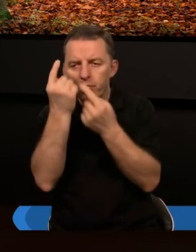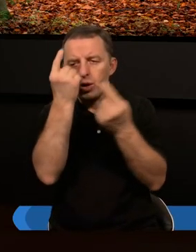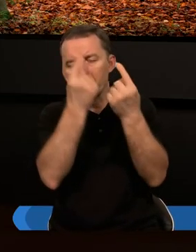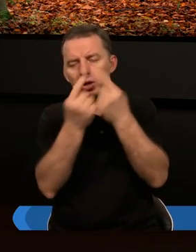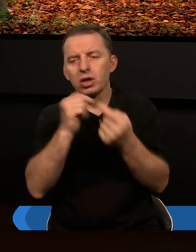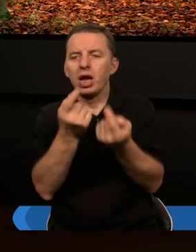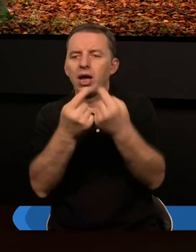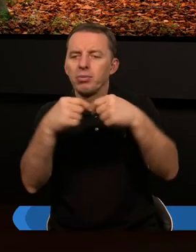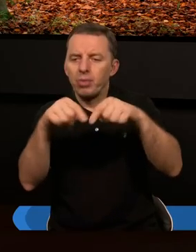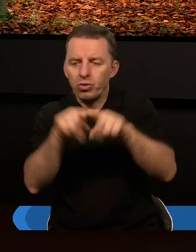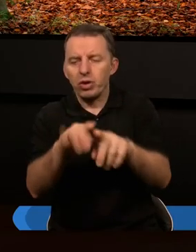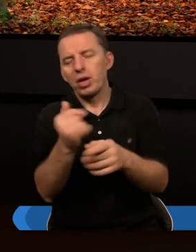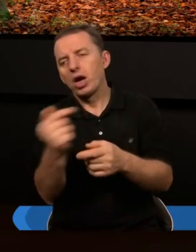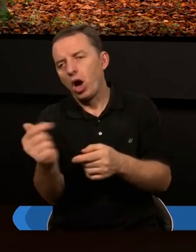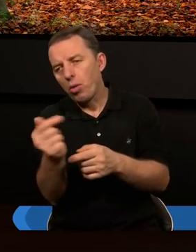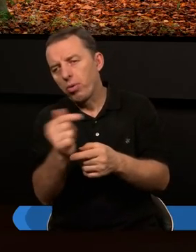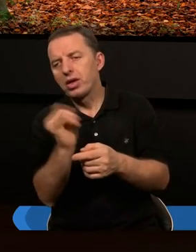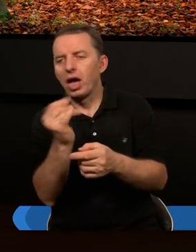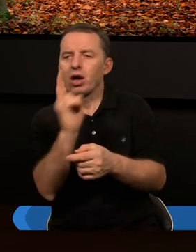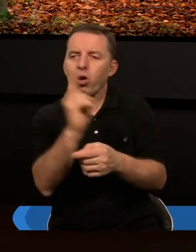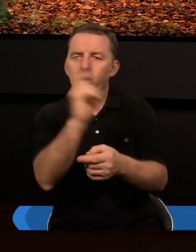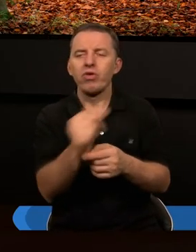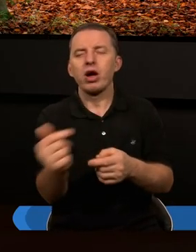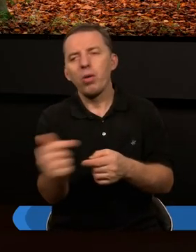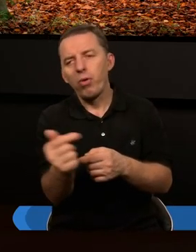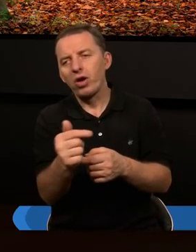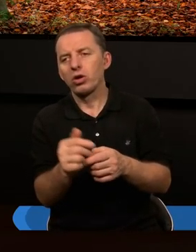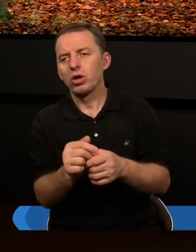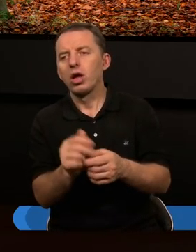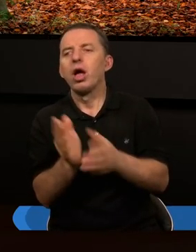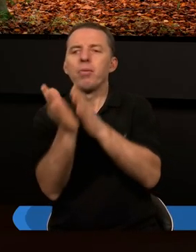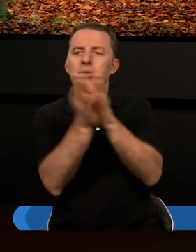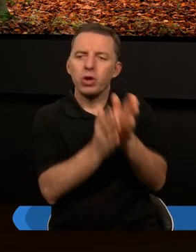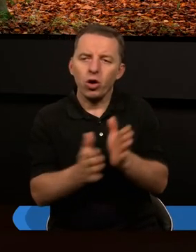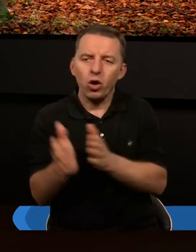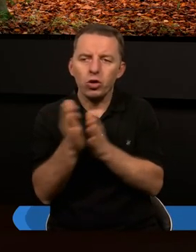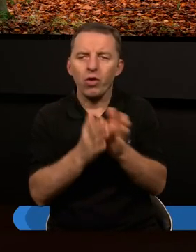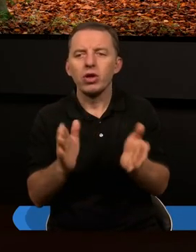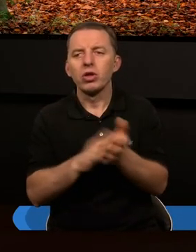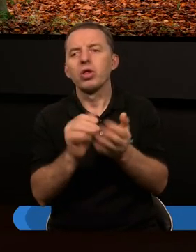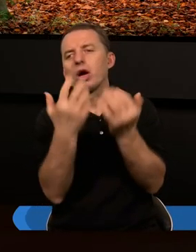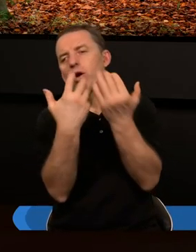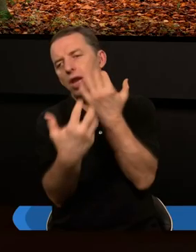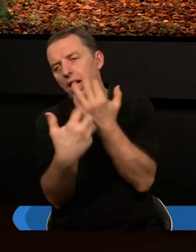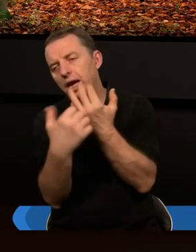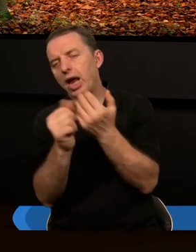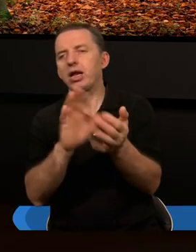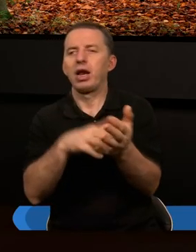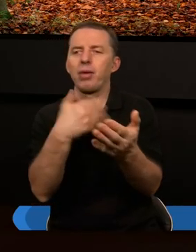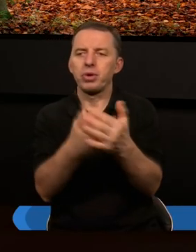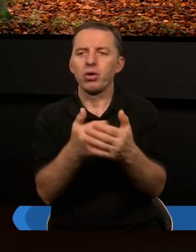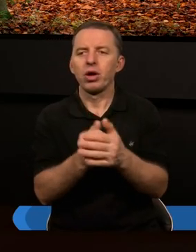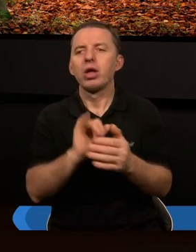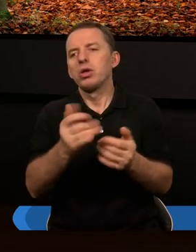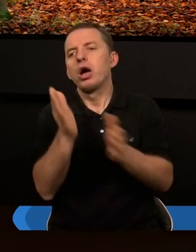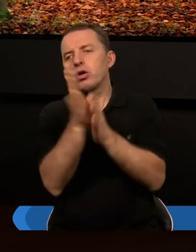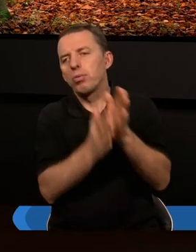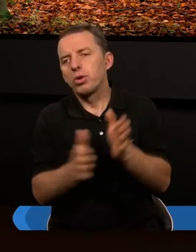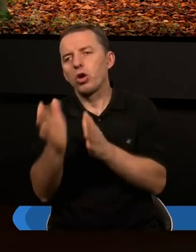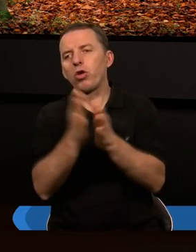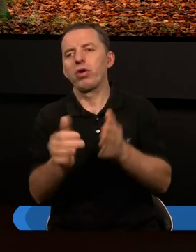czasami spełniamy jakieś obowiązki, jakiekolwiek, nie wiem, przygotowujemy się do tego nagrania na przykład. Jak się